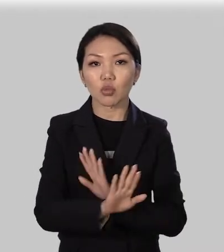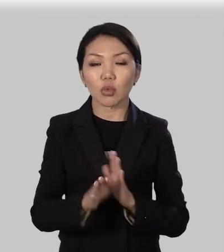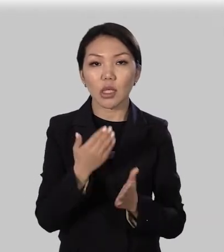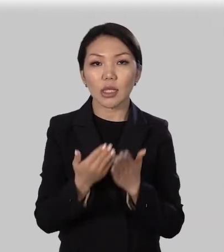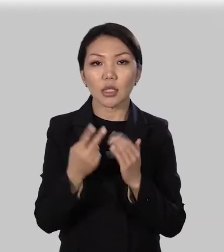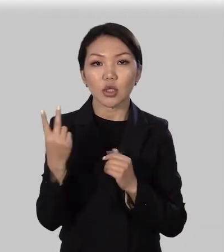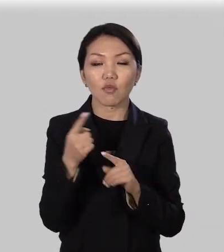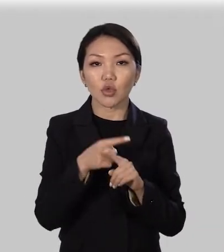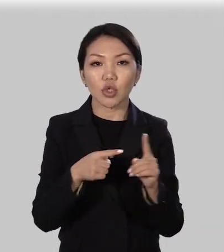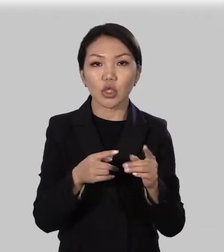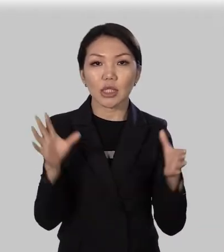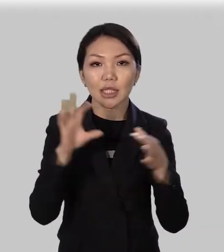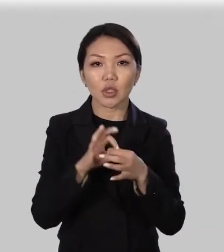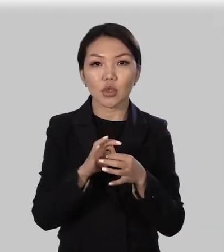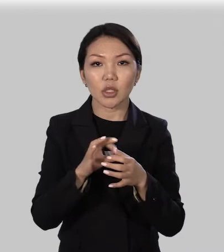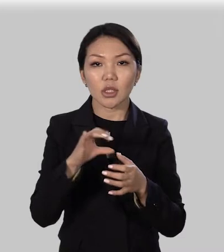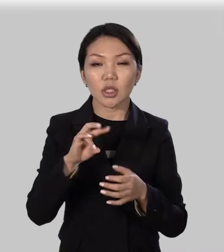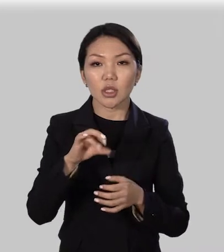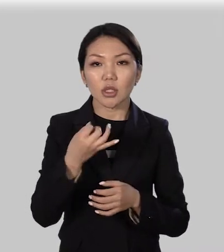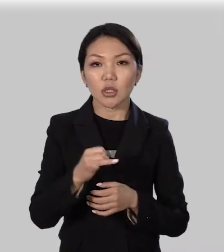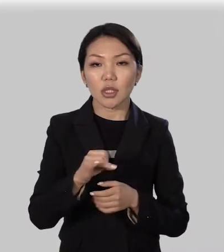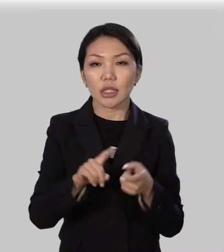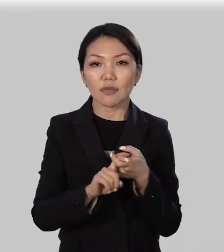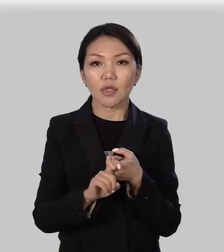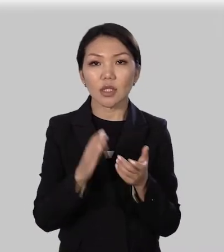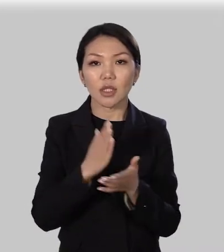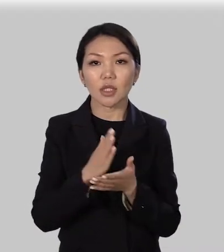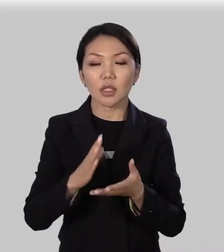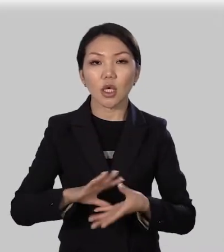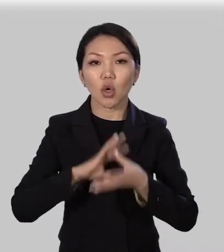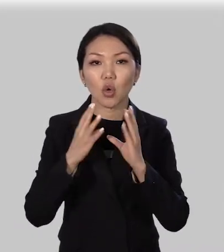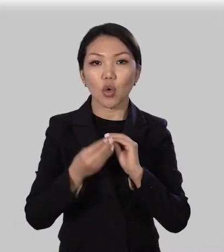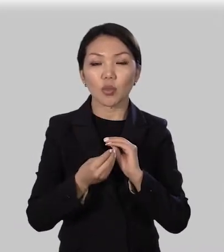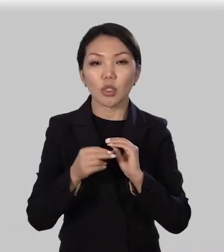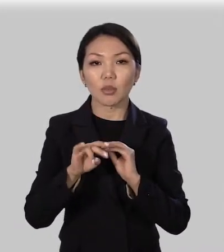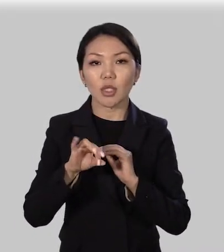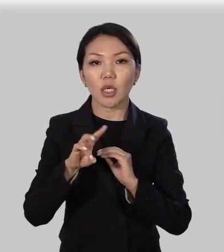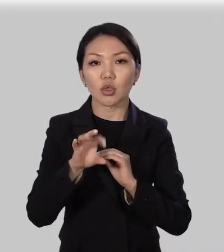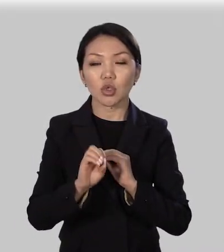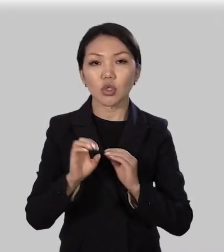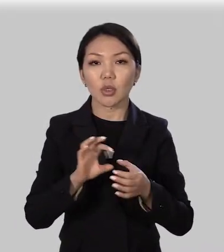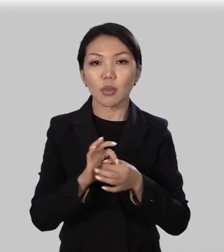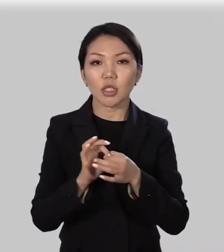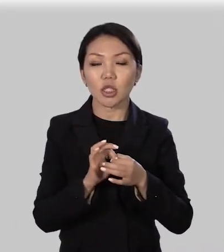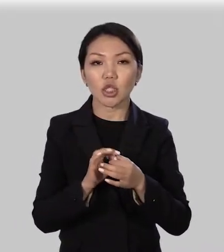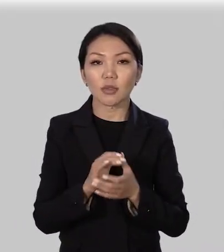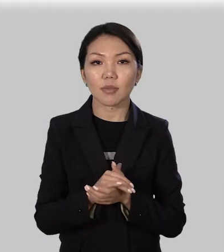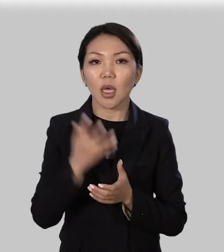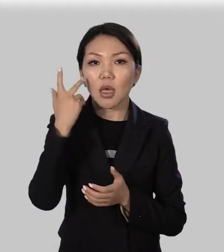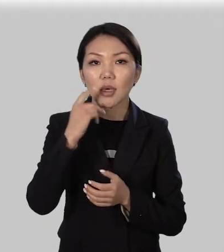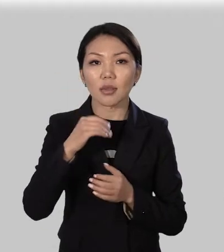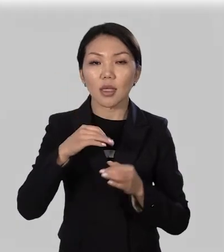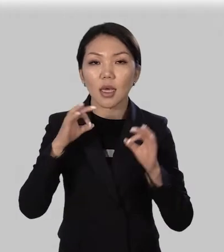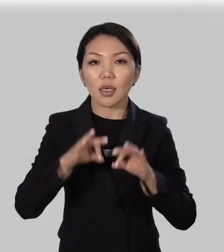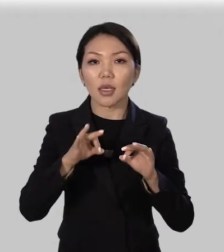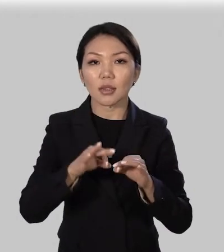Если у двух частей, соединенных сочинительной связью, есть общее придаточное предложение.